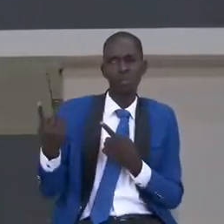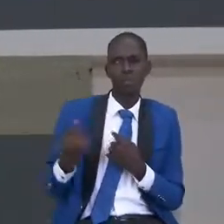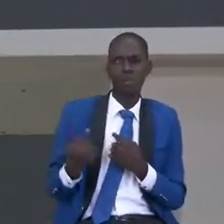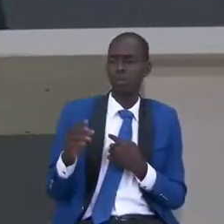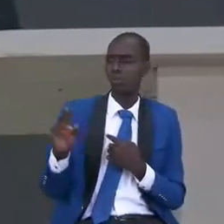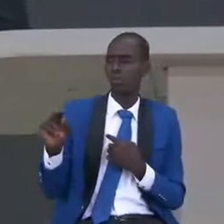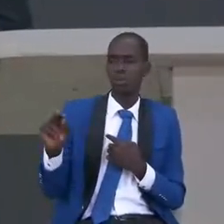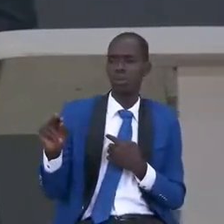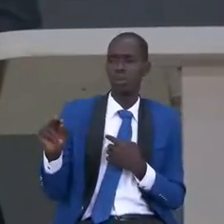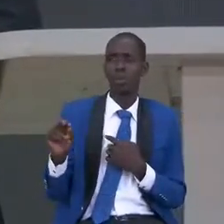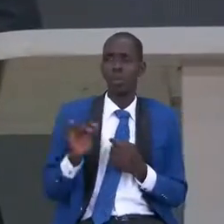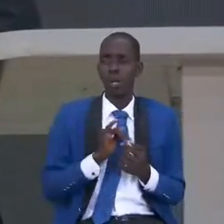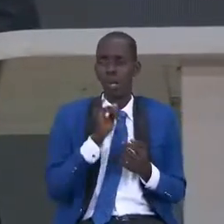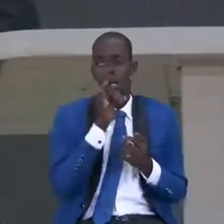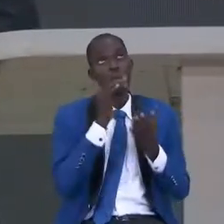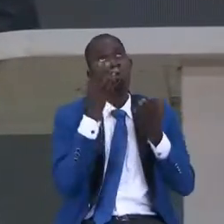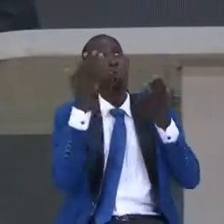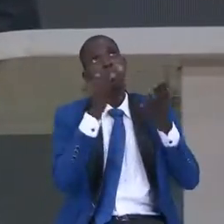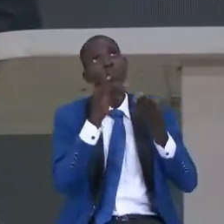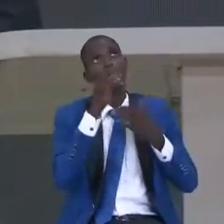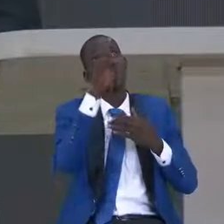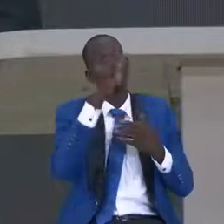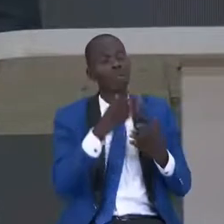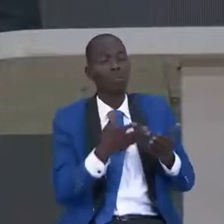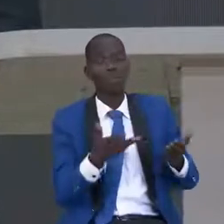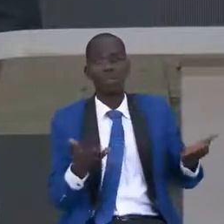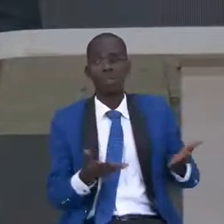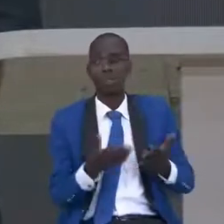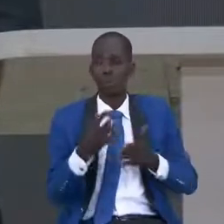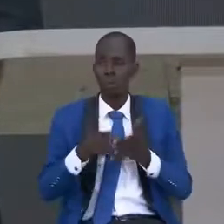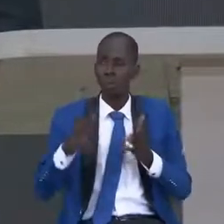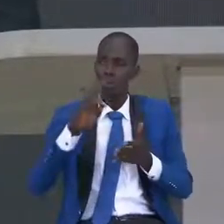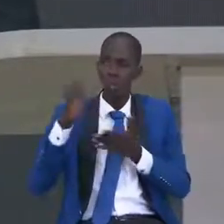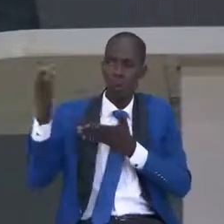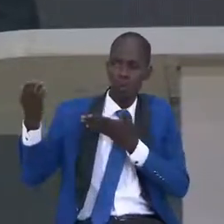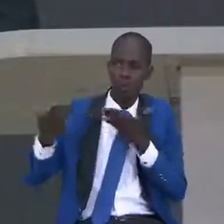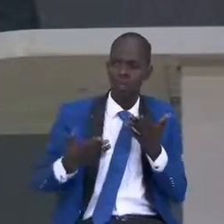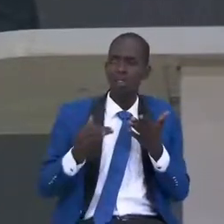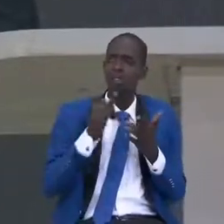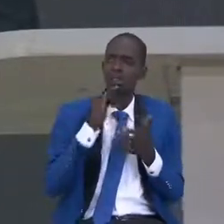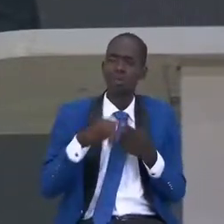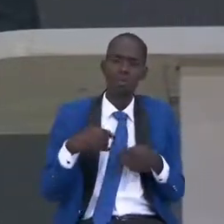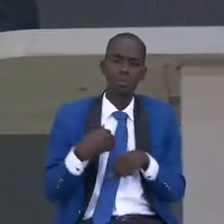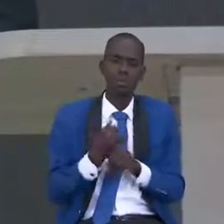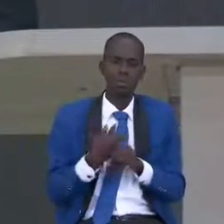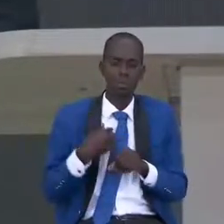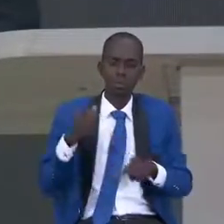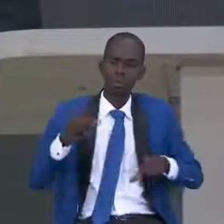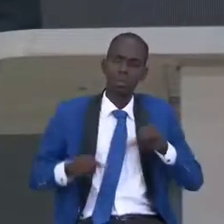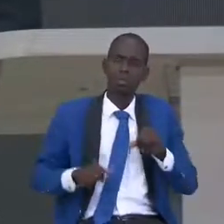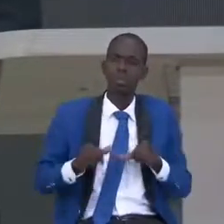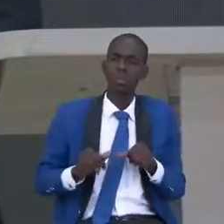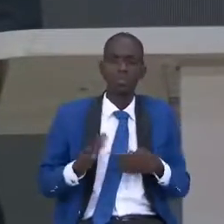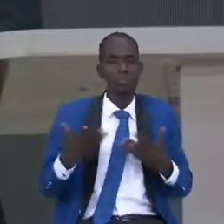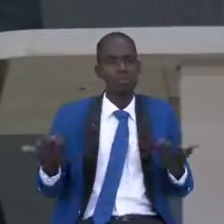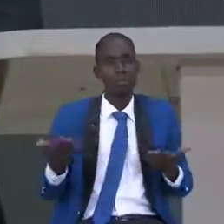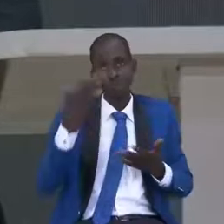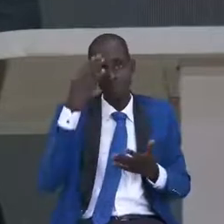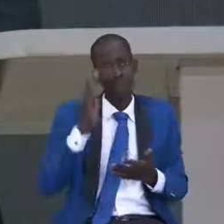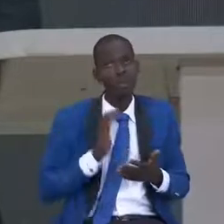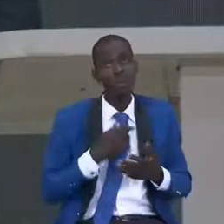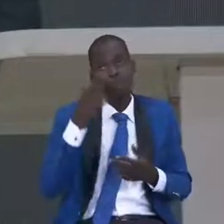porte. Est-ce que c'est une politique d'incrédulité? Nos parents n'avaient pas ça. Nos parents n'ont pas joui